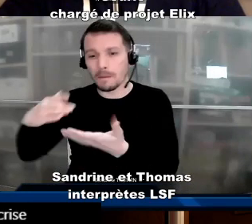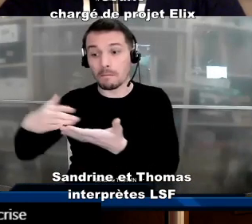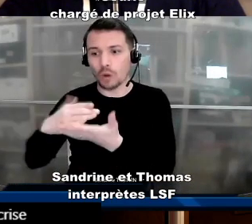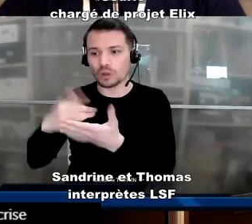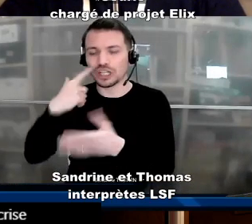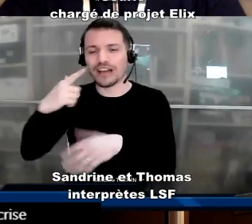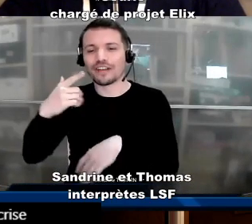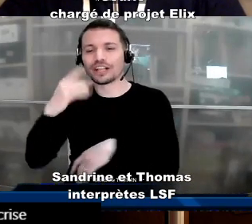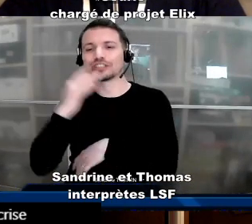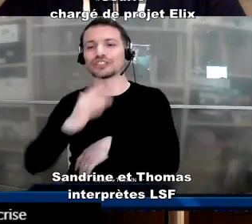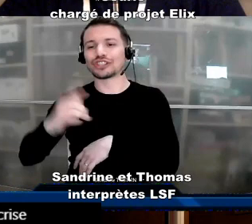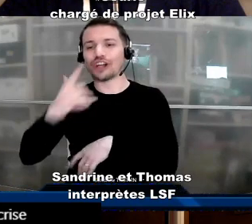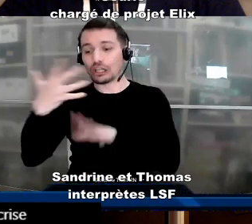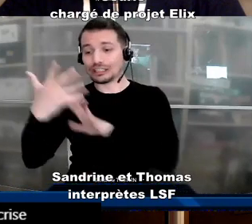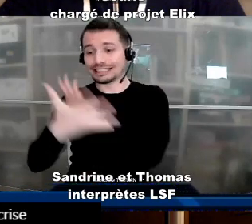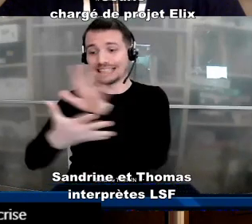avec